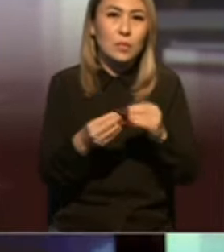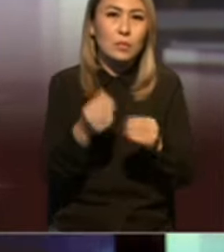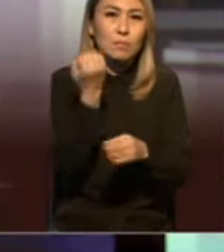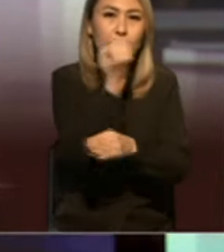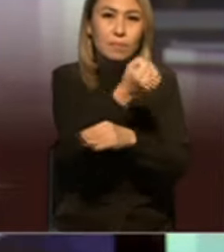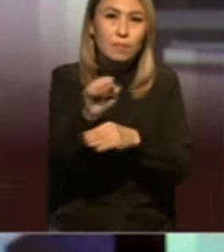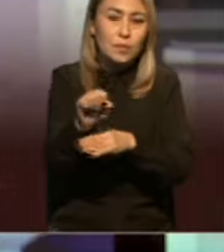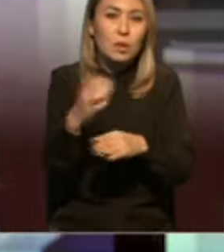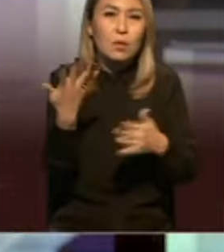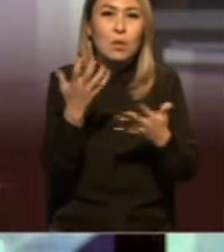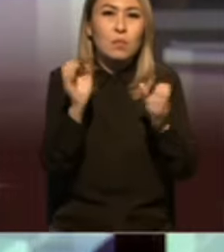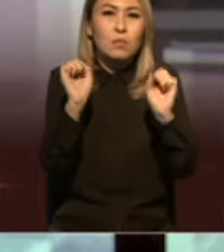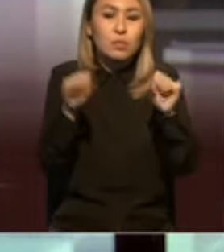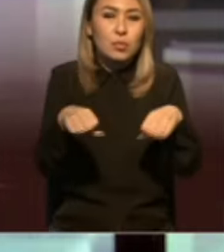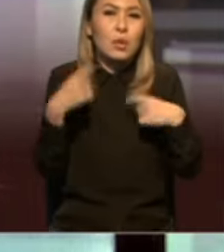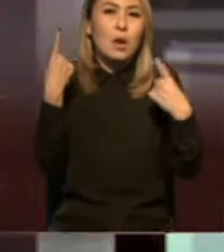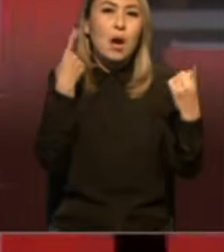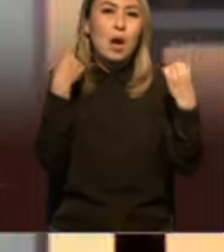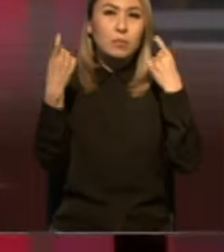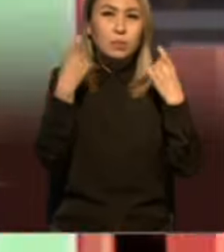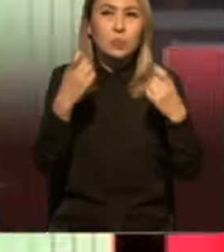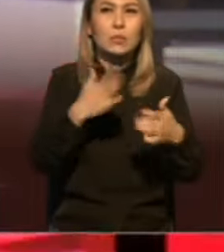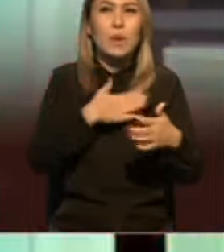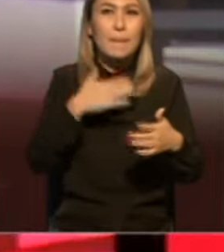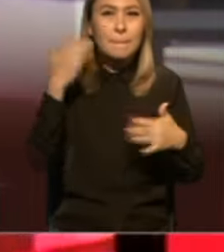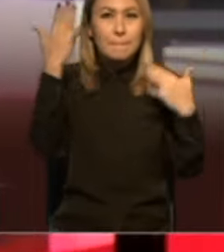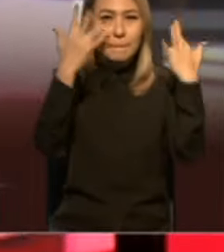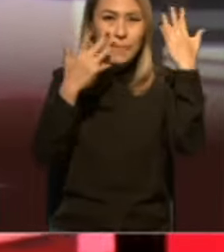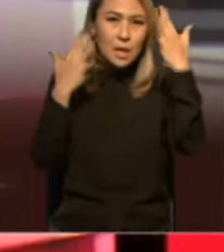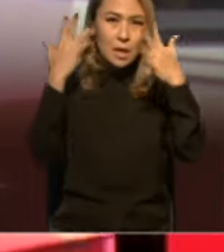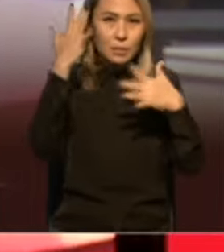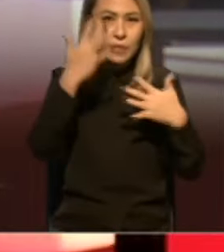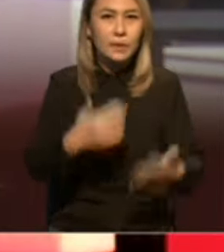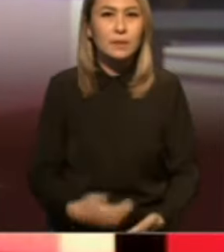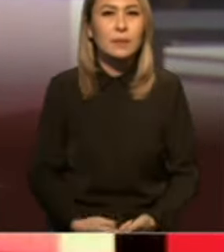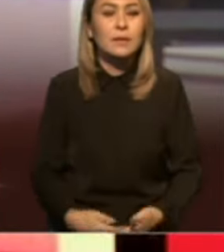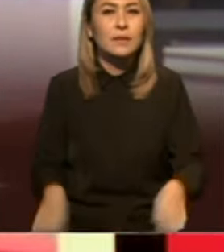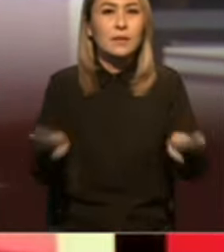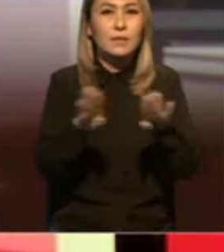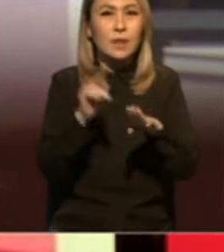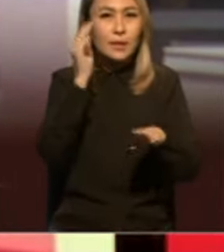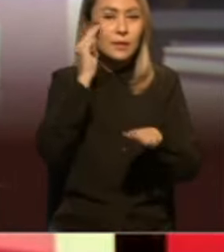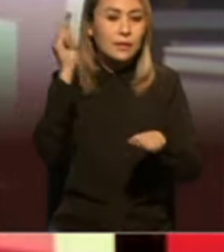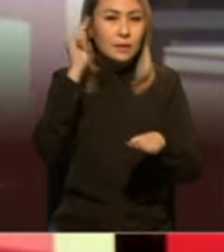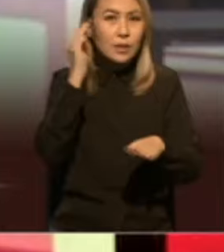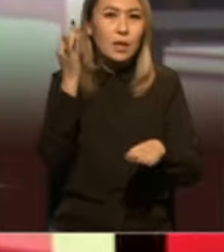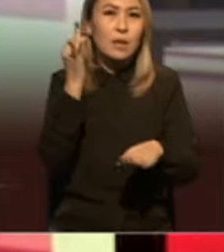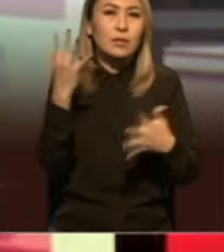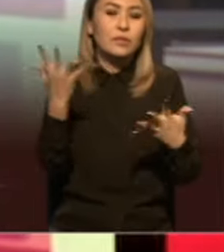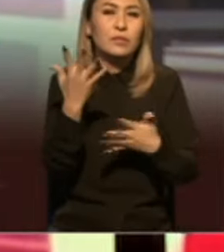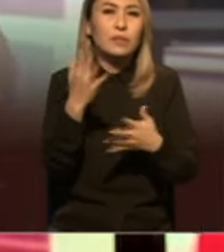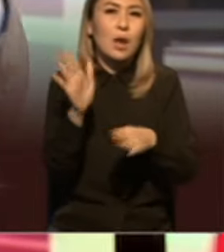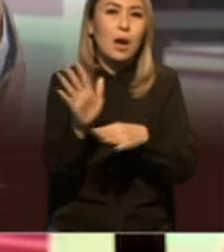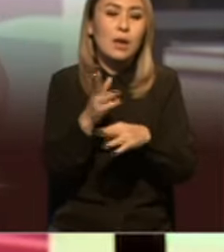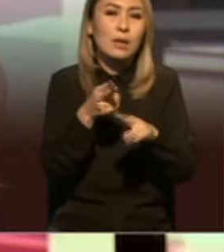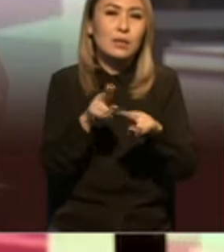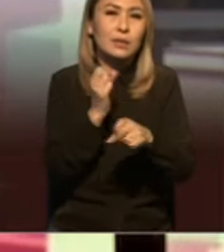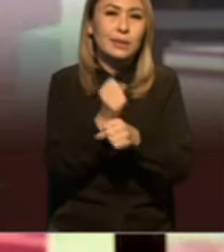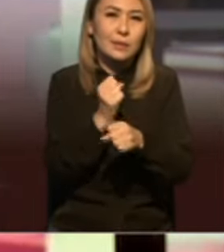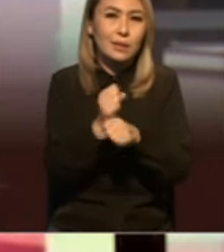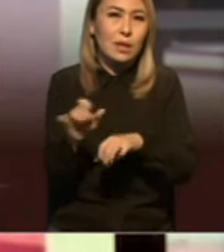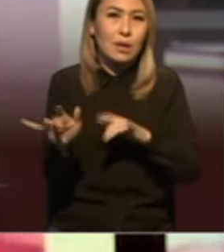аламыз? Ақпараттық тұрғыдан, мағыналық тұрғыдан. Қытай келе жатыр. Қытаймен қалай әрекет жасаймыз түркі әлем